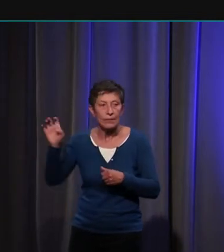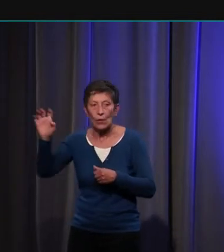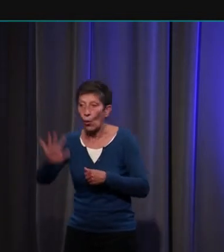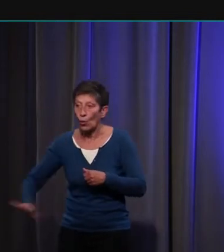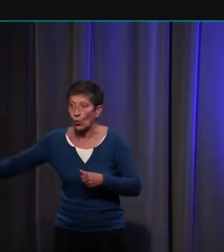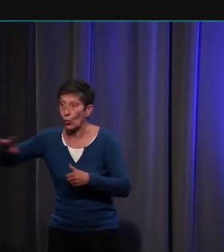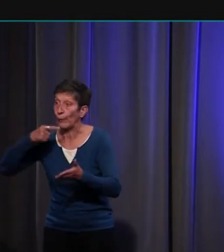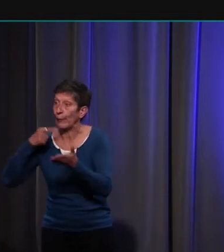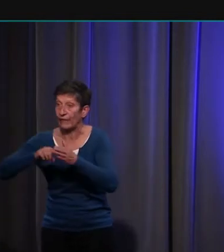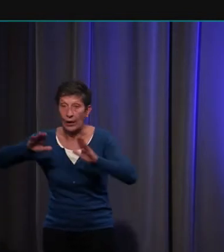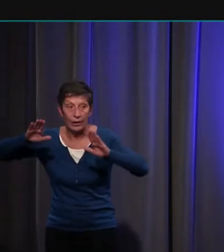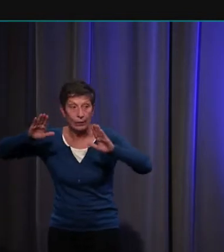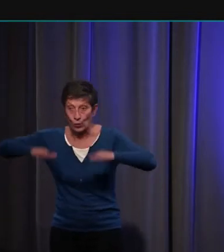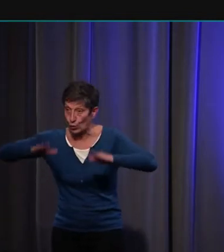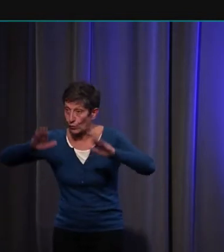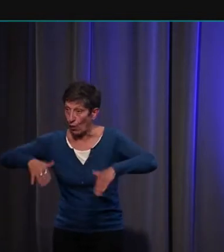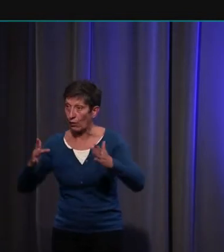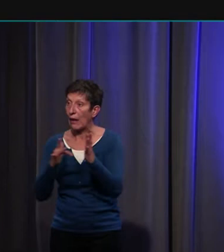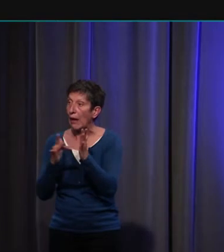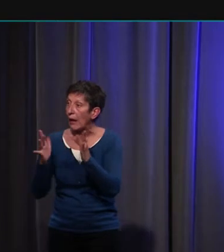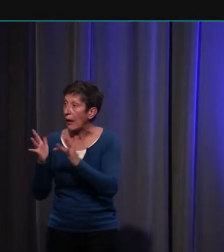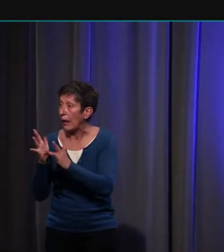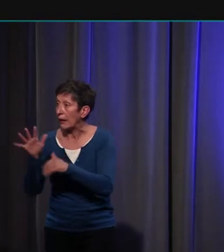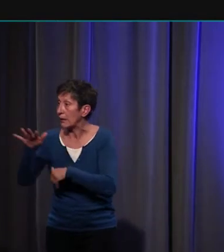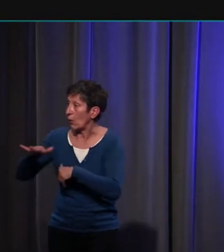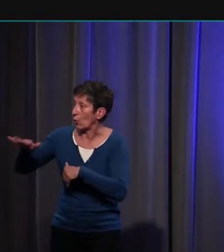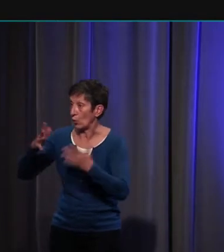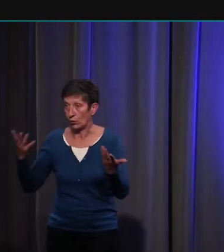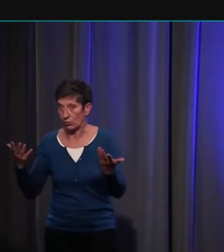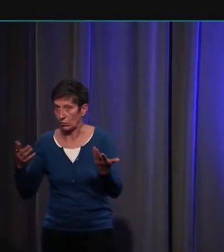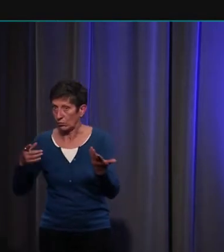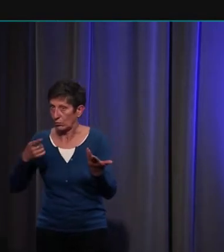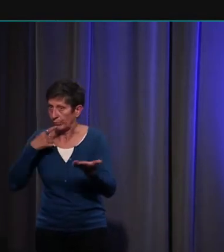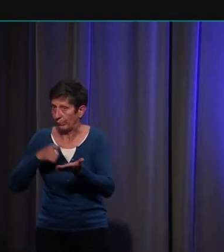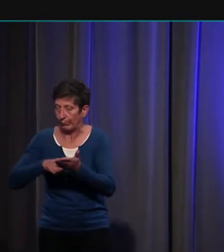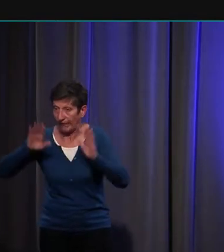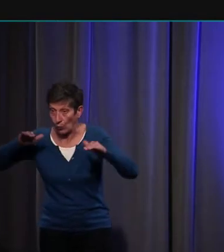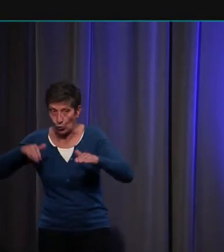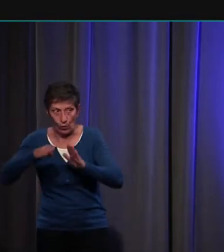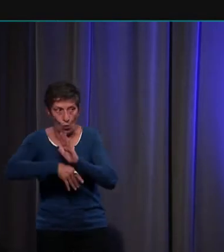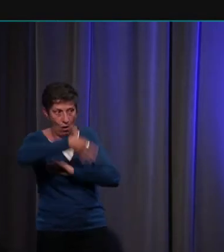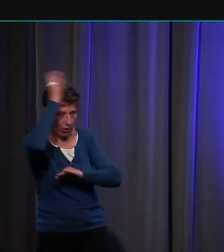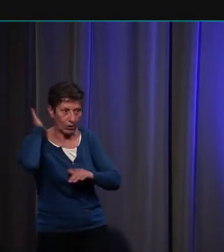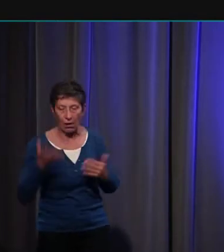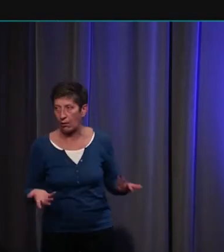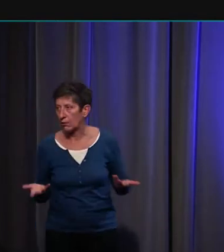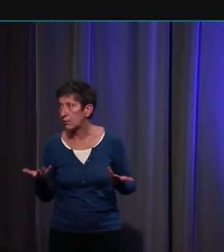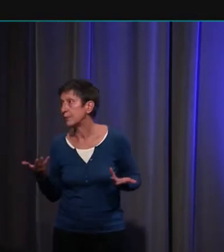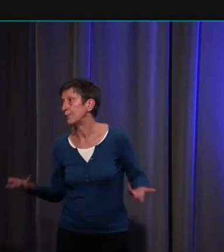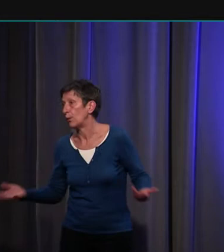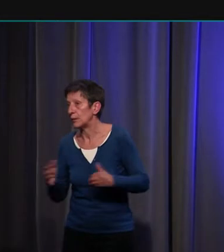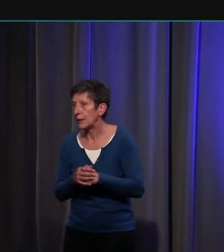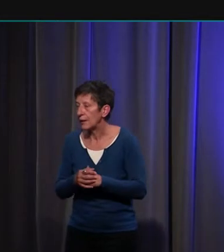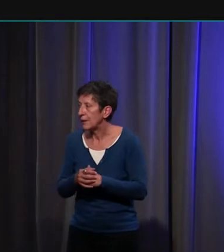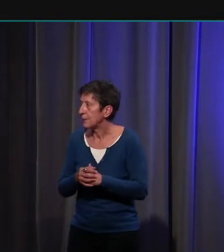musulmans les chrétiens orientaux au latin vous voyez c'est des questions sur lesquelles on a peu de texte c'est vrai